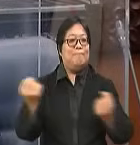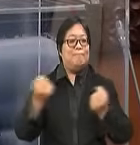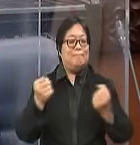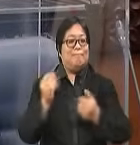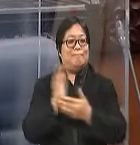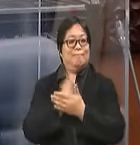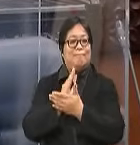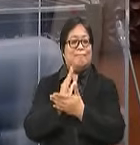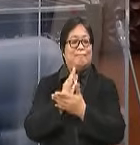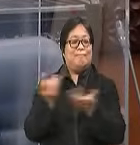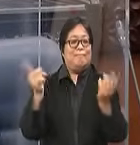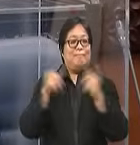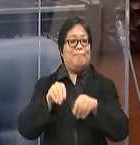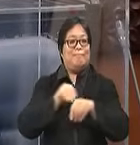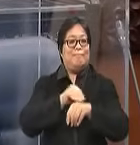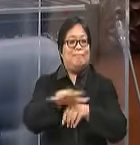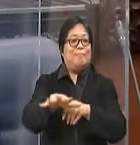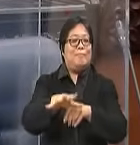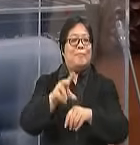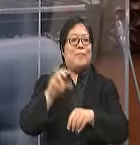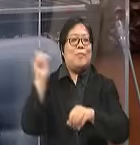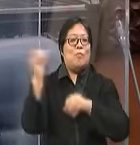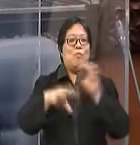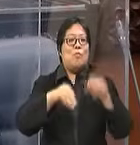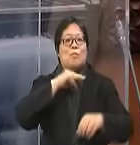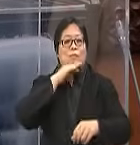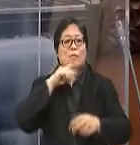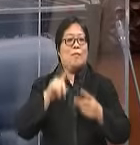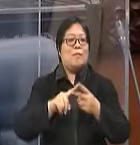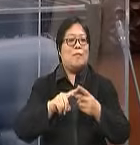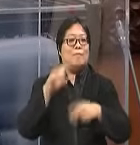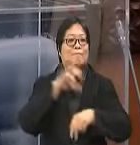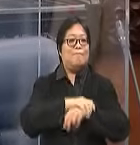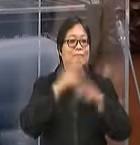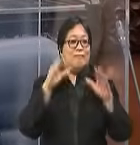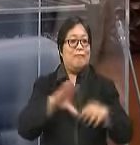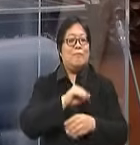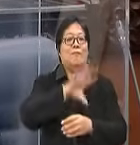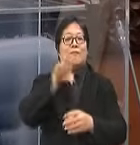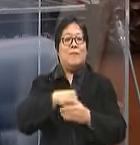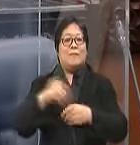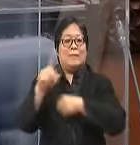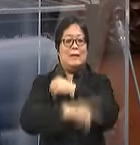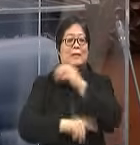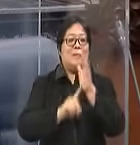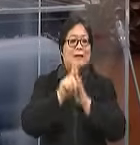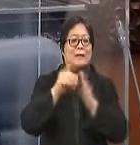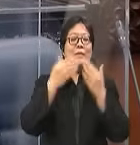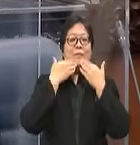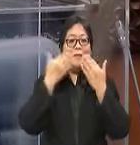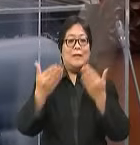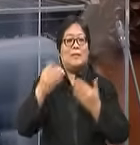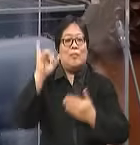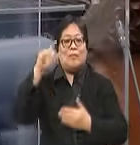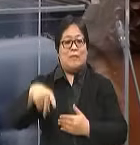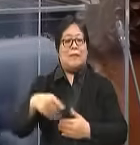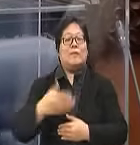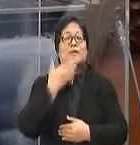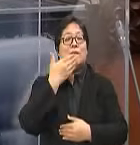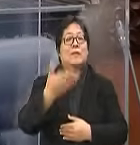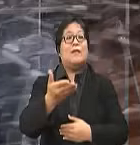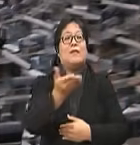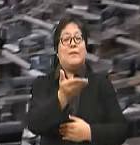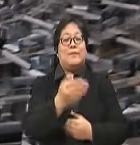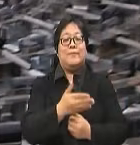sakit cemarkan durang kumbahan tahan orang termasuk denda yang lebih tinggi Makasih Spike hasil